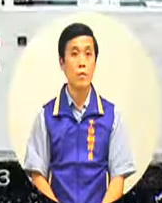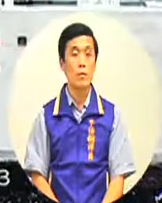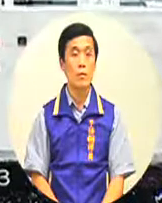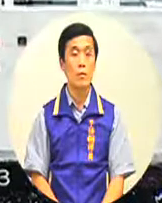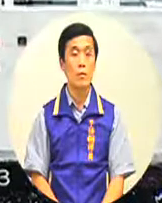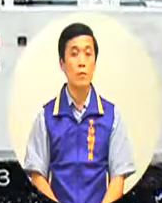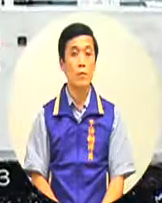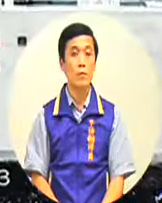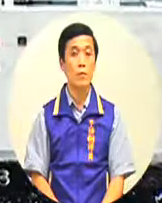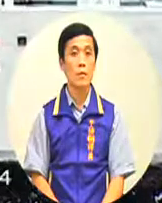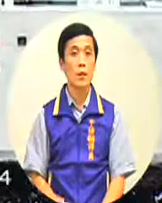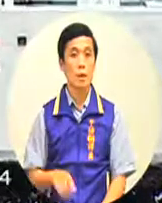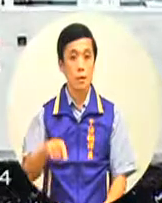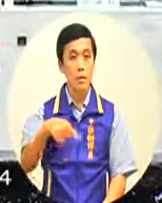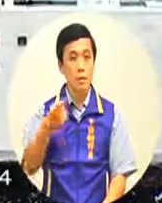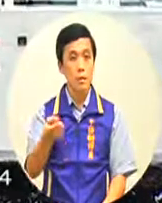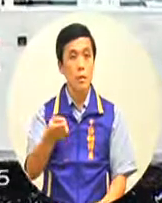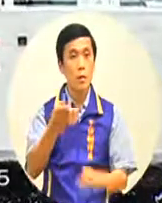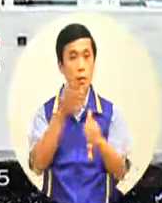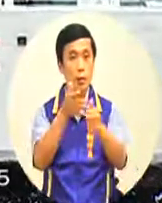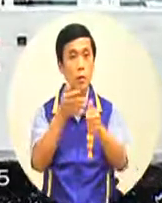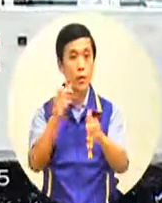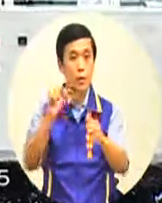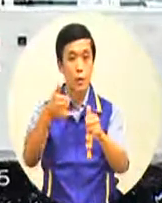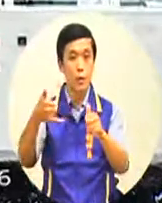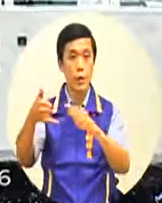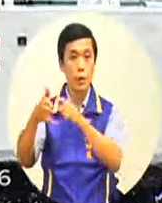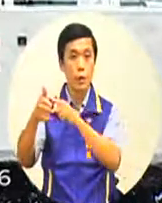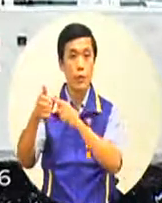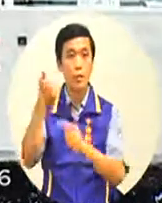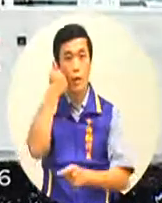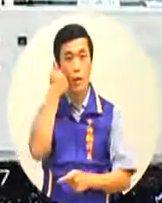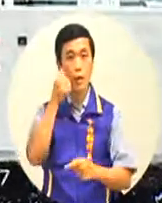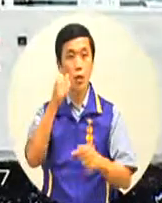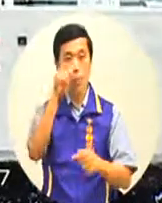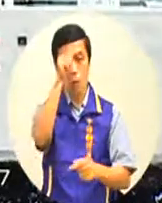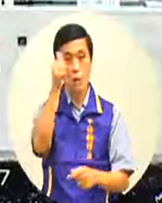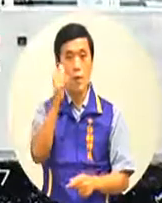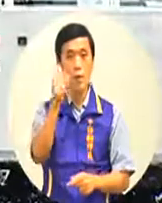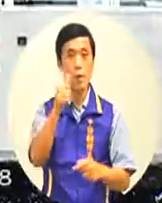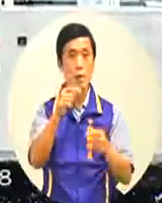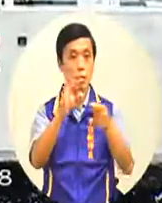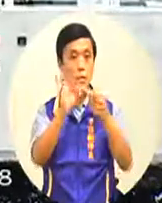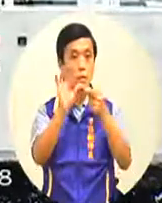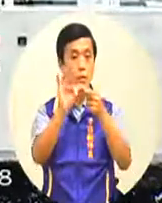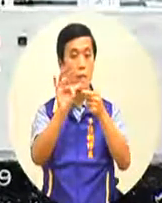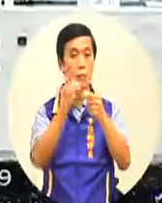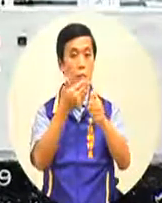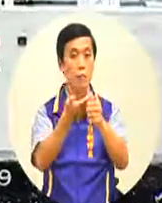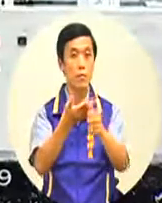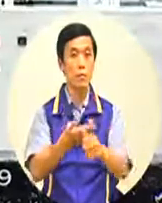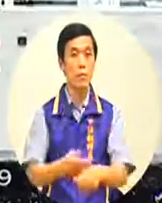好，我们接下来执行的议员是王柏林议员，时间15分钟。